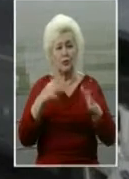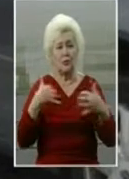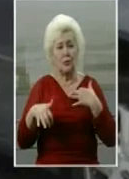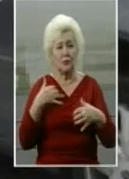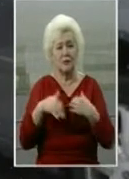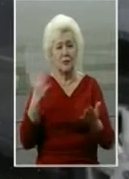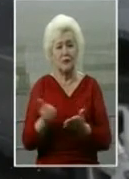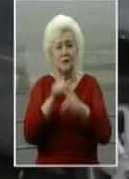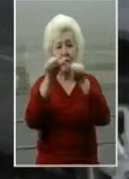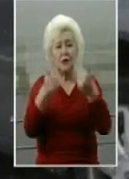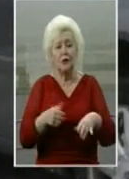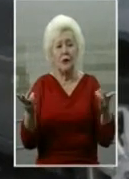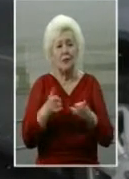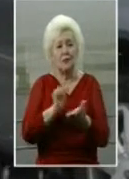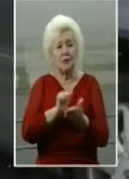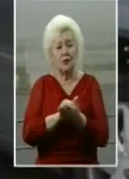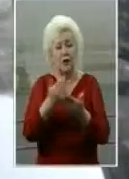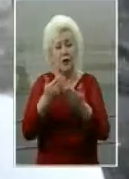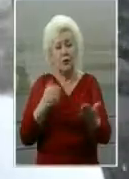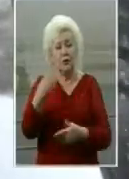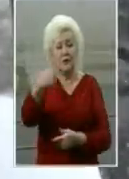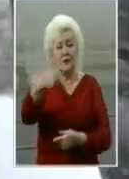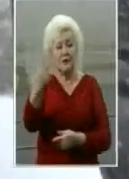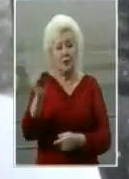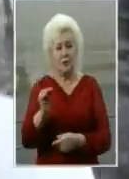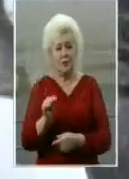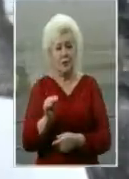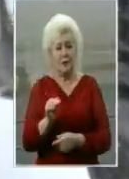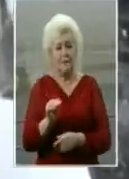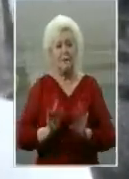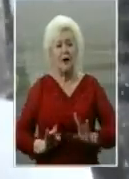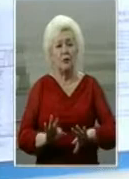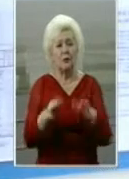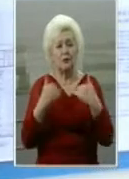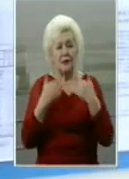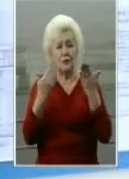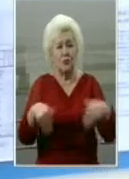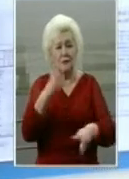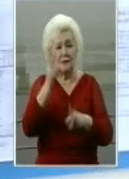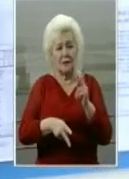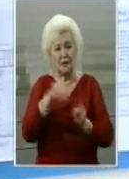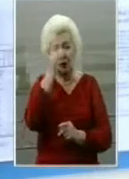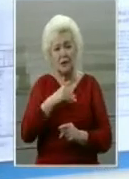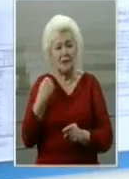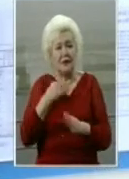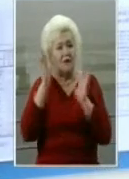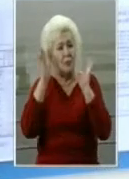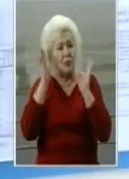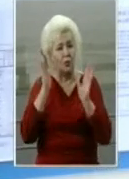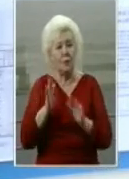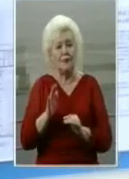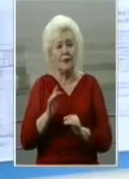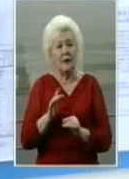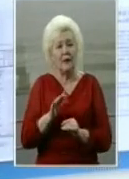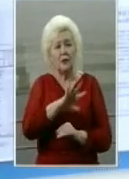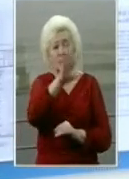поспішав встигнути оформити потрібні документи до 22 лютого. Процес у мене вже закінчився, слава Богу. Процес